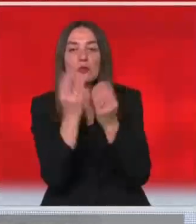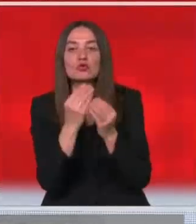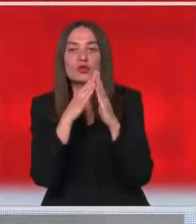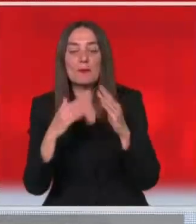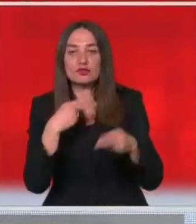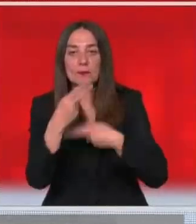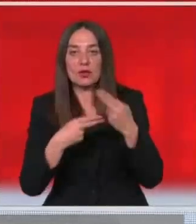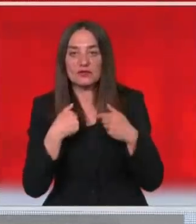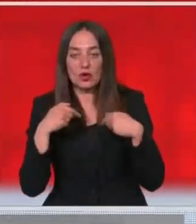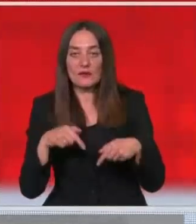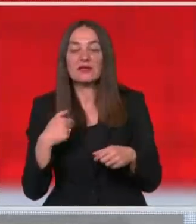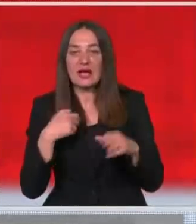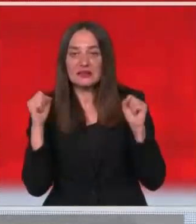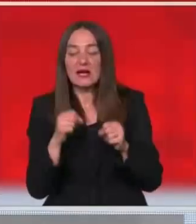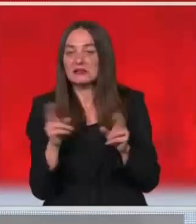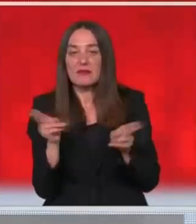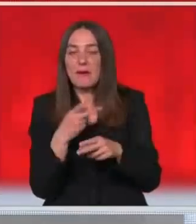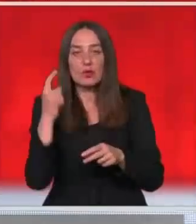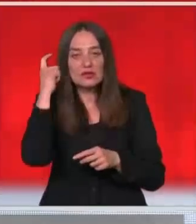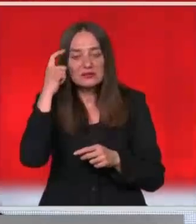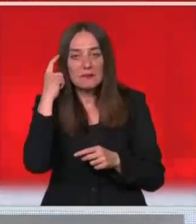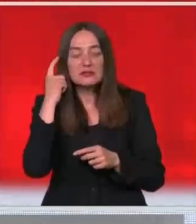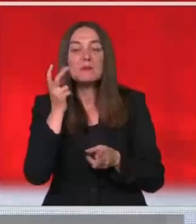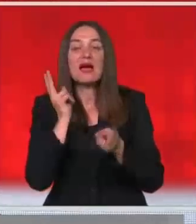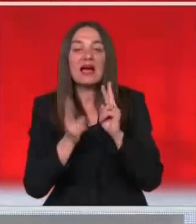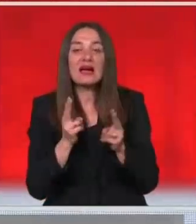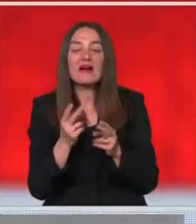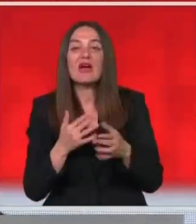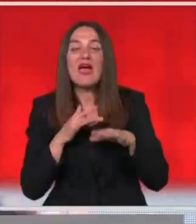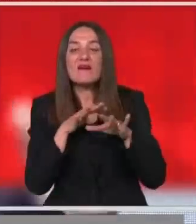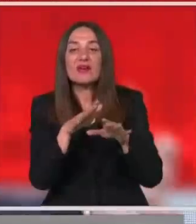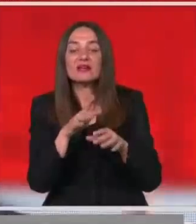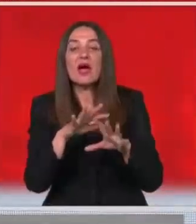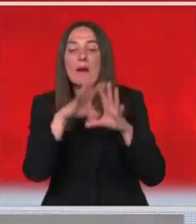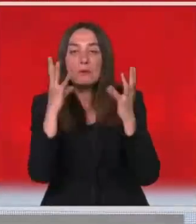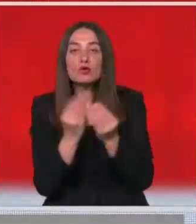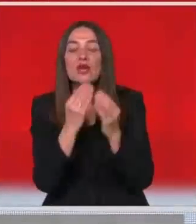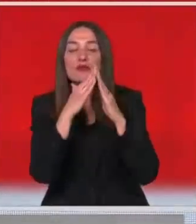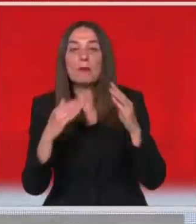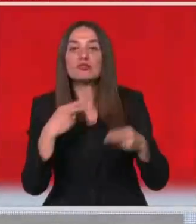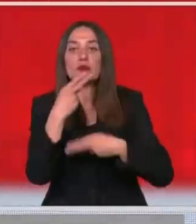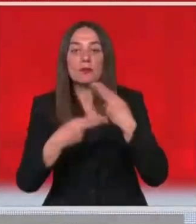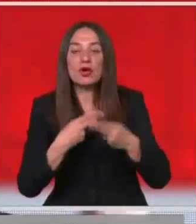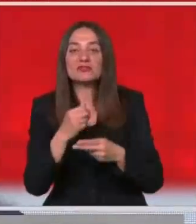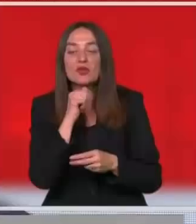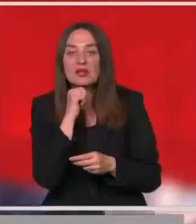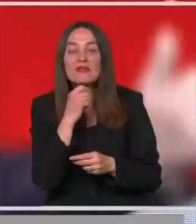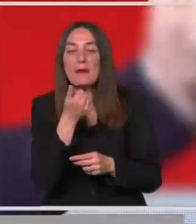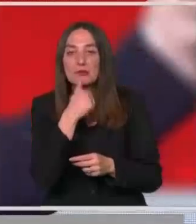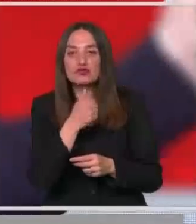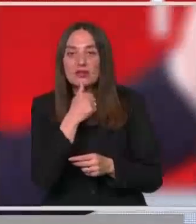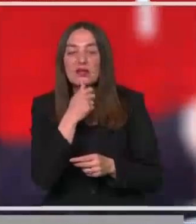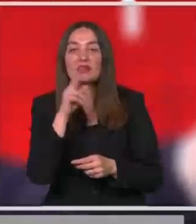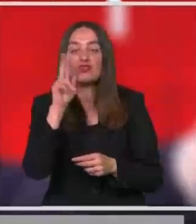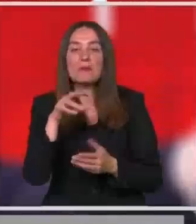nas. Ja zaista ne mogu ni da zamislim kakav efekat na brutodomaći proizvod i na budžet